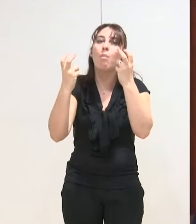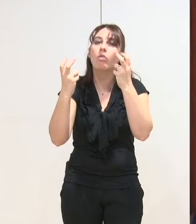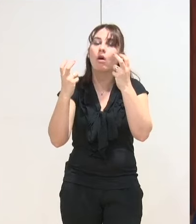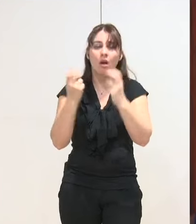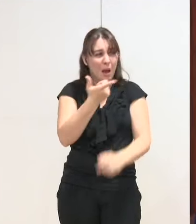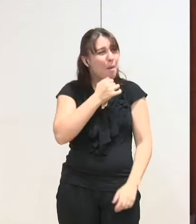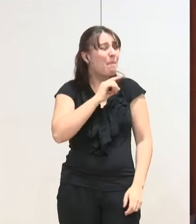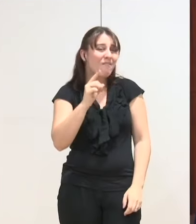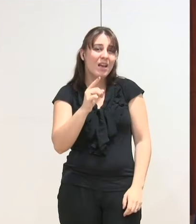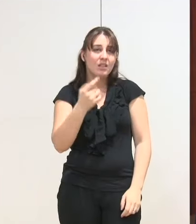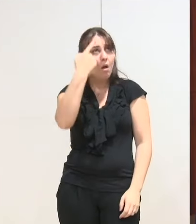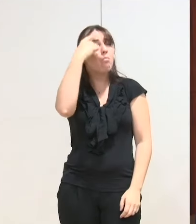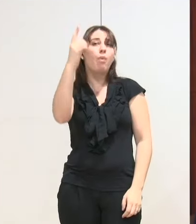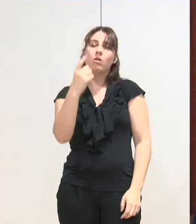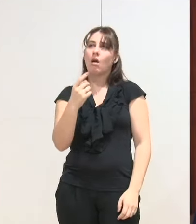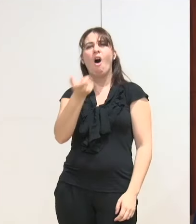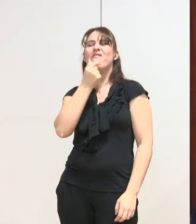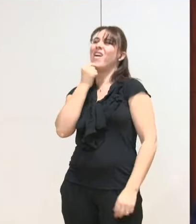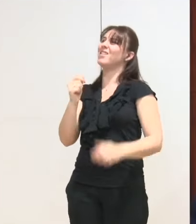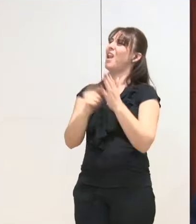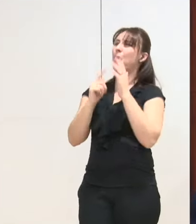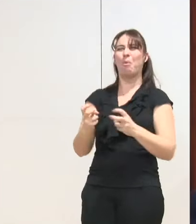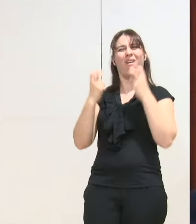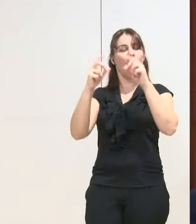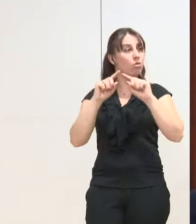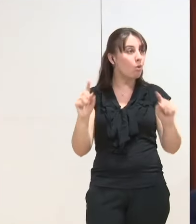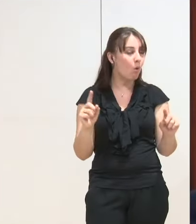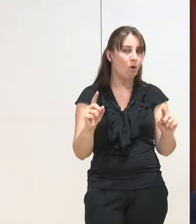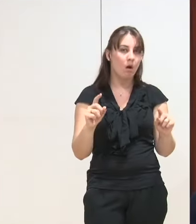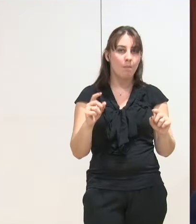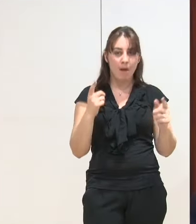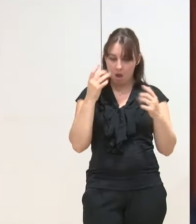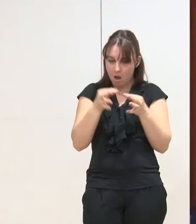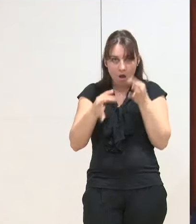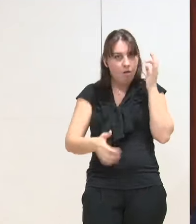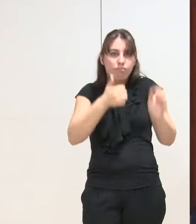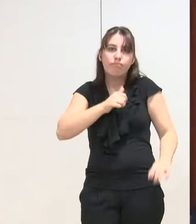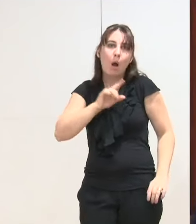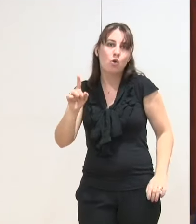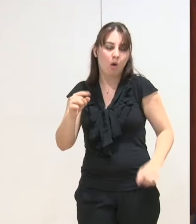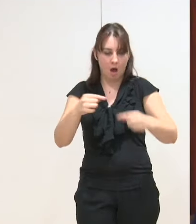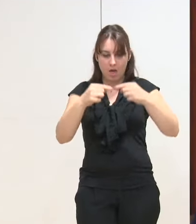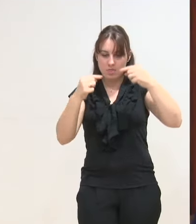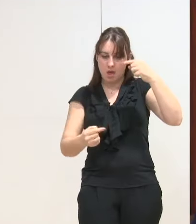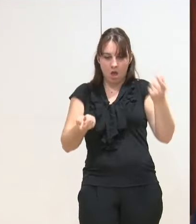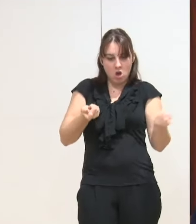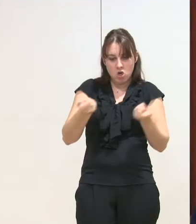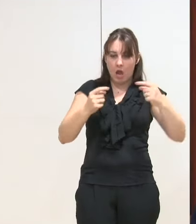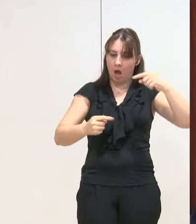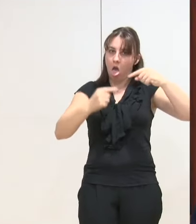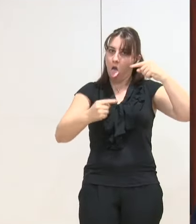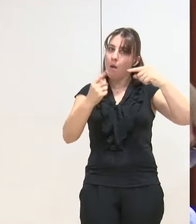été simple et qui n'allait pas de soi c'est la maîtrise de la dette une épargne nette certes en baisse mais toujours